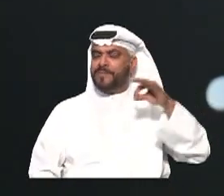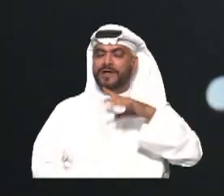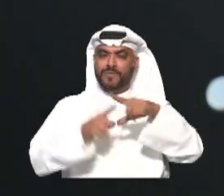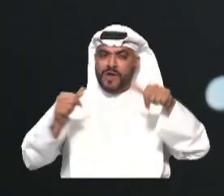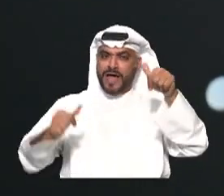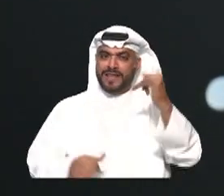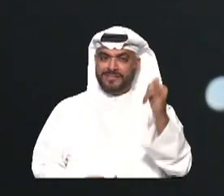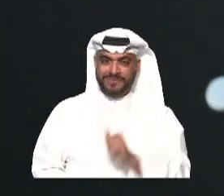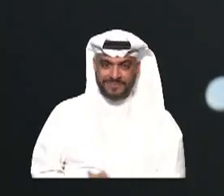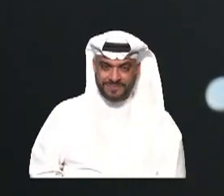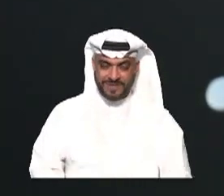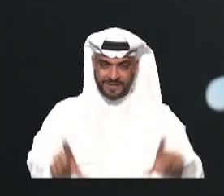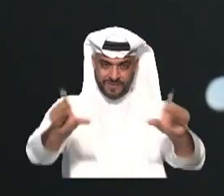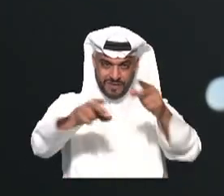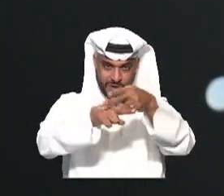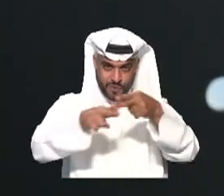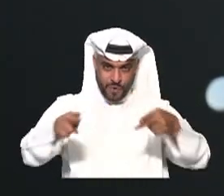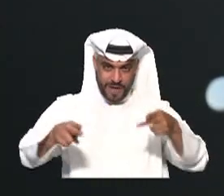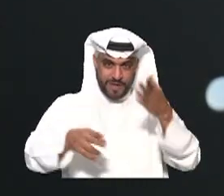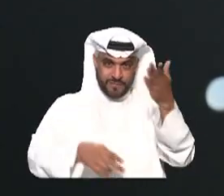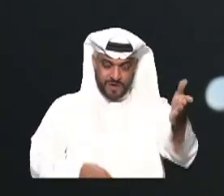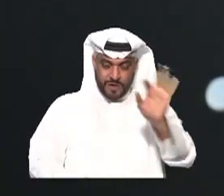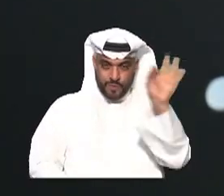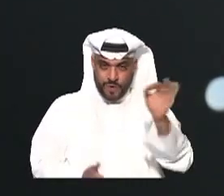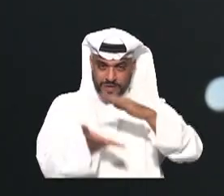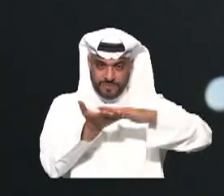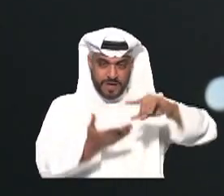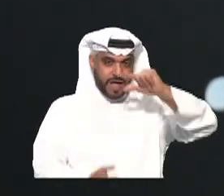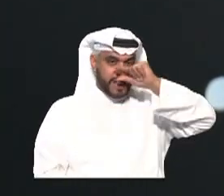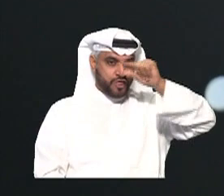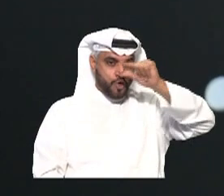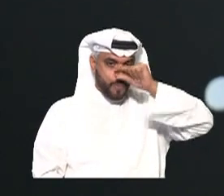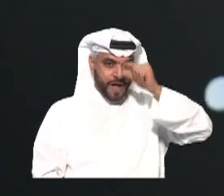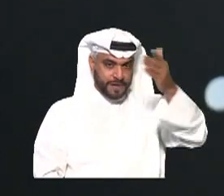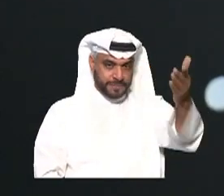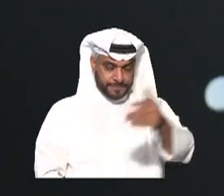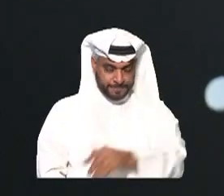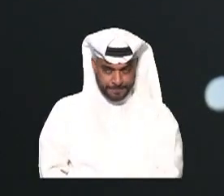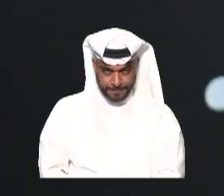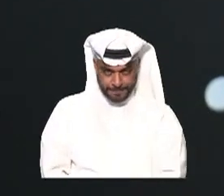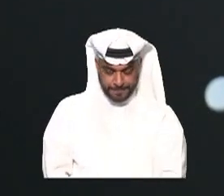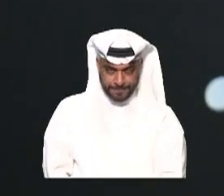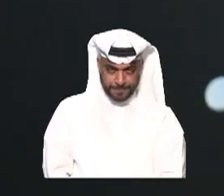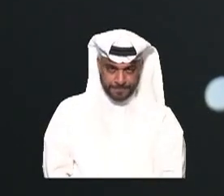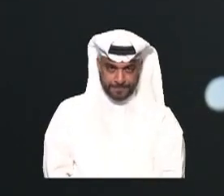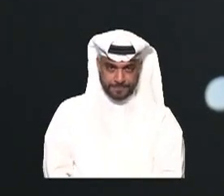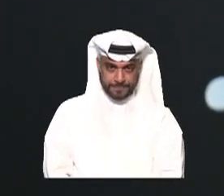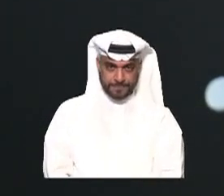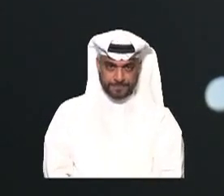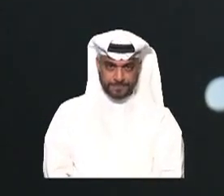المنطقة. لتلفزيون دولة الكويت، سالي الأسعد، جناح الكويت في إكسبو 2020 دبي.